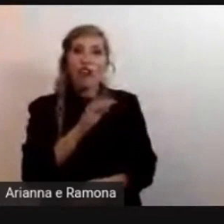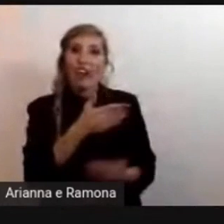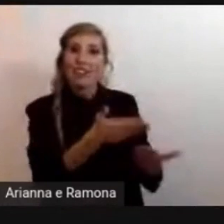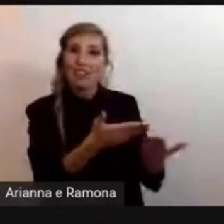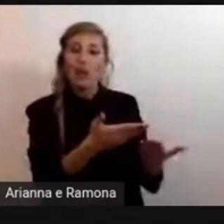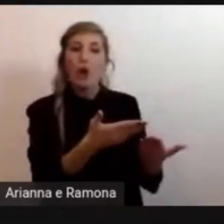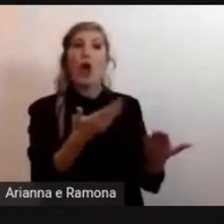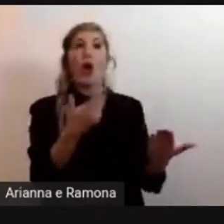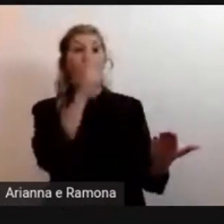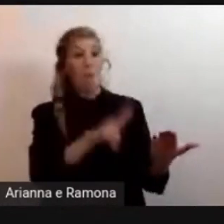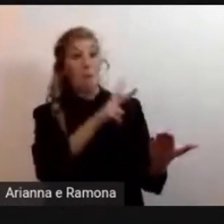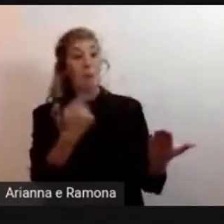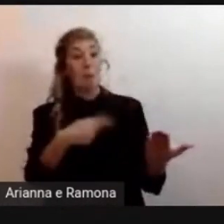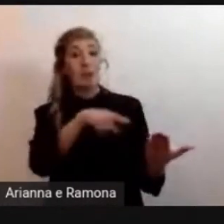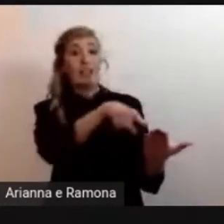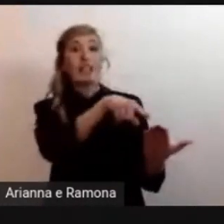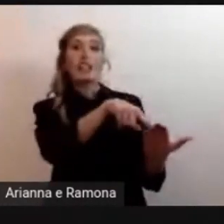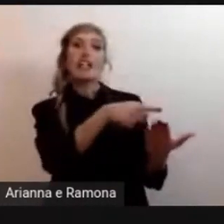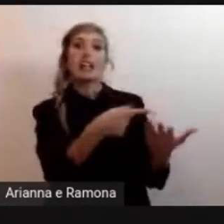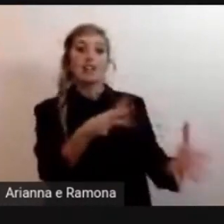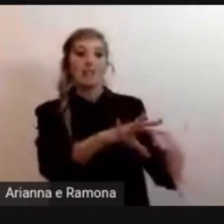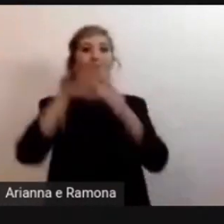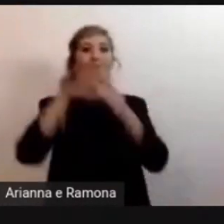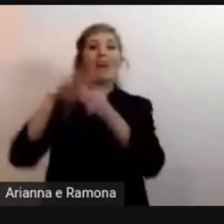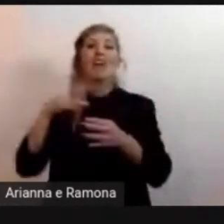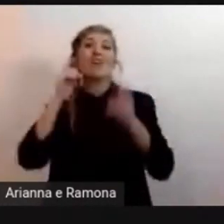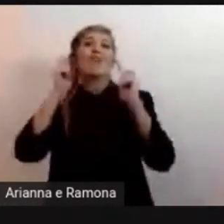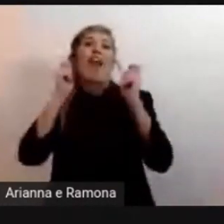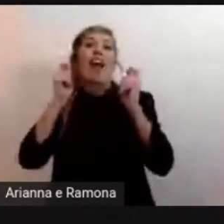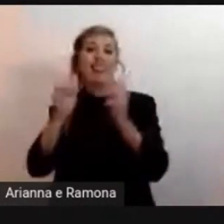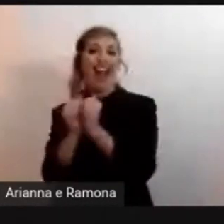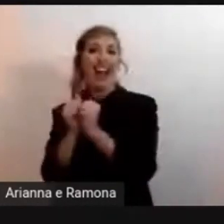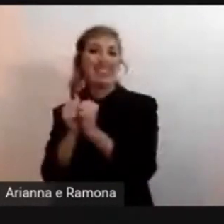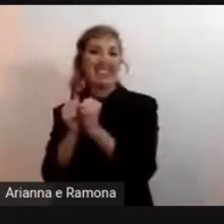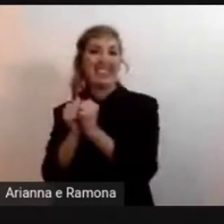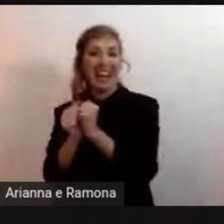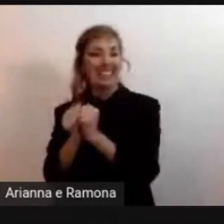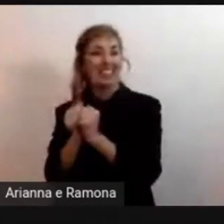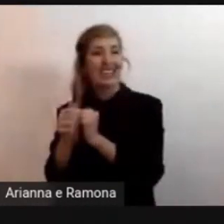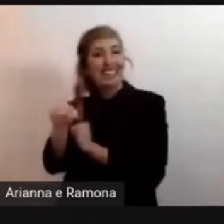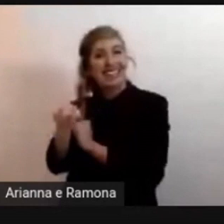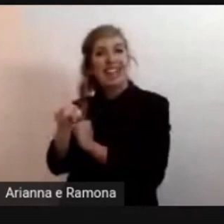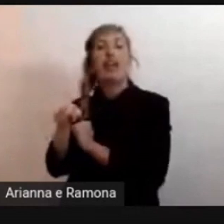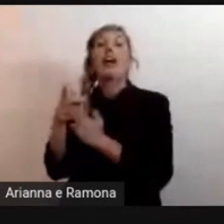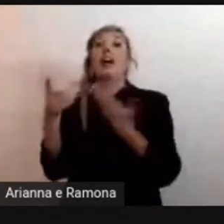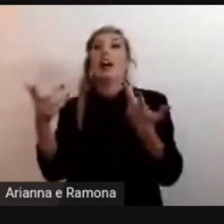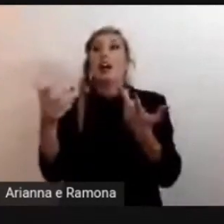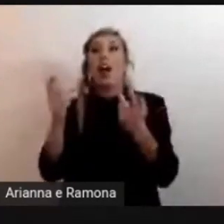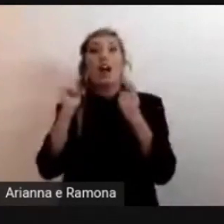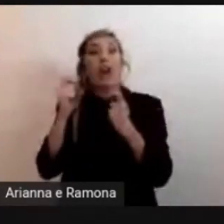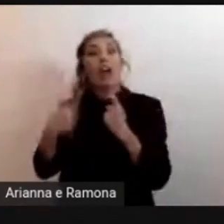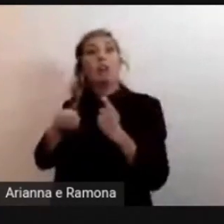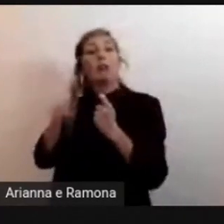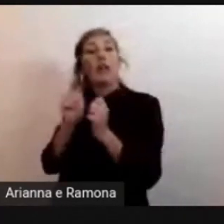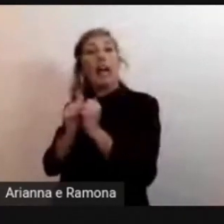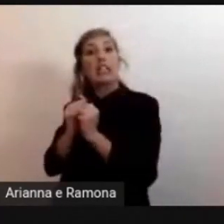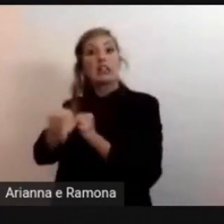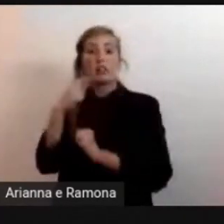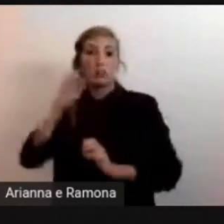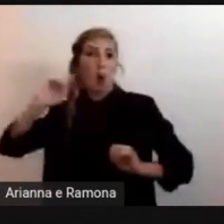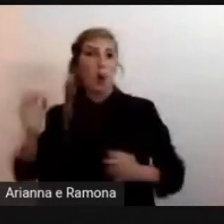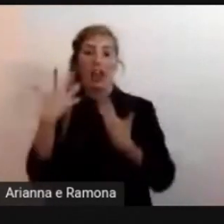richiamato a tratti di assegni falsi è assolutamente il moderno nel senso che